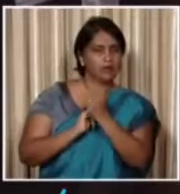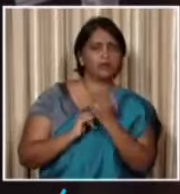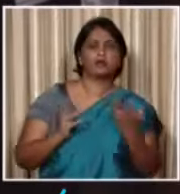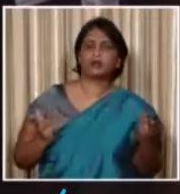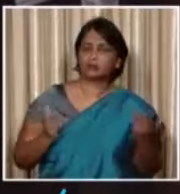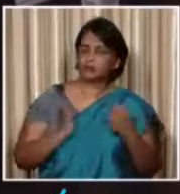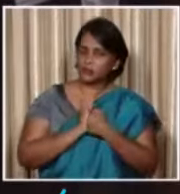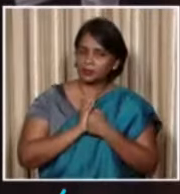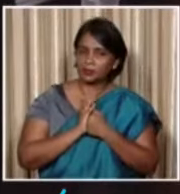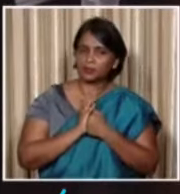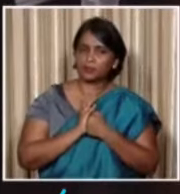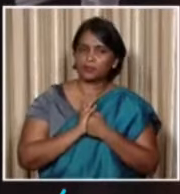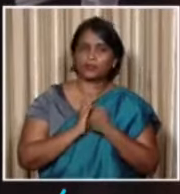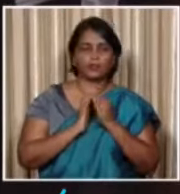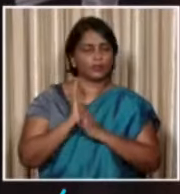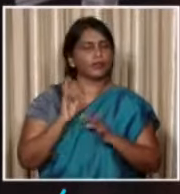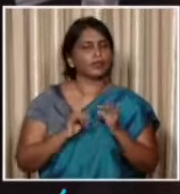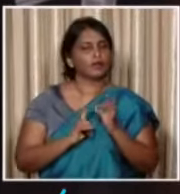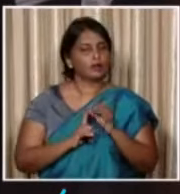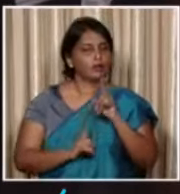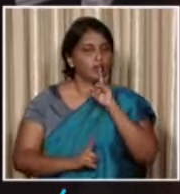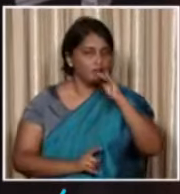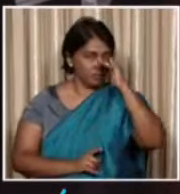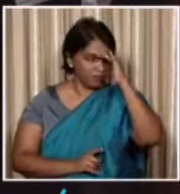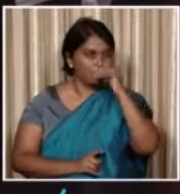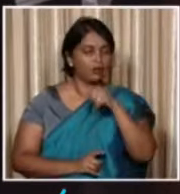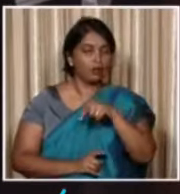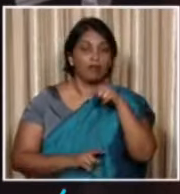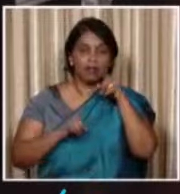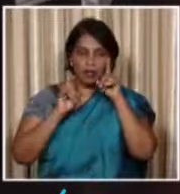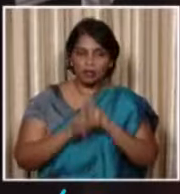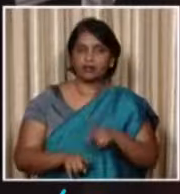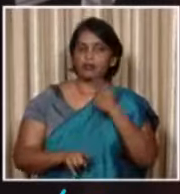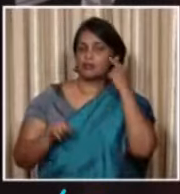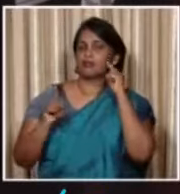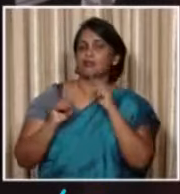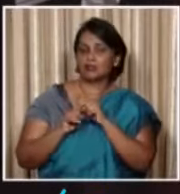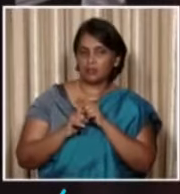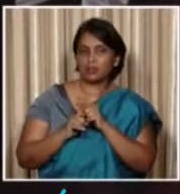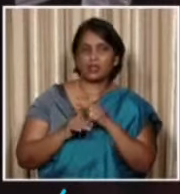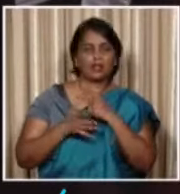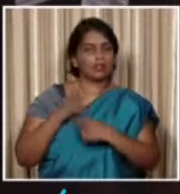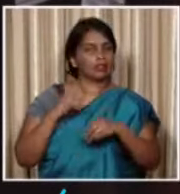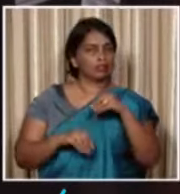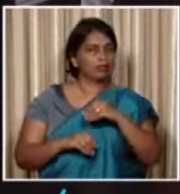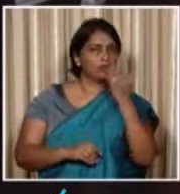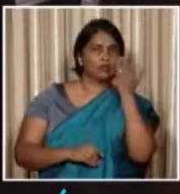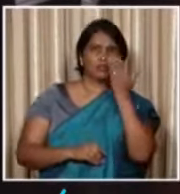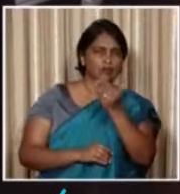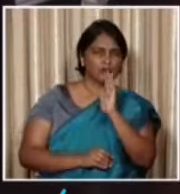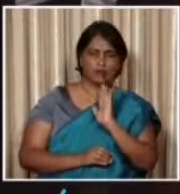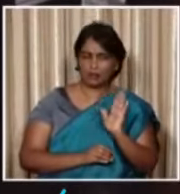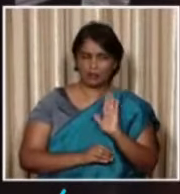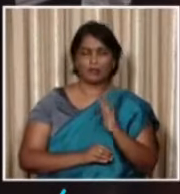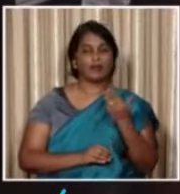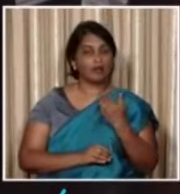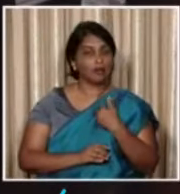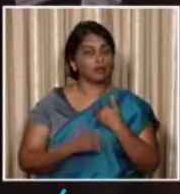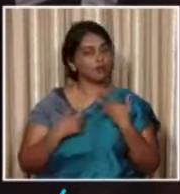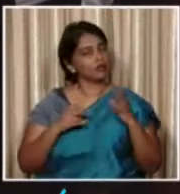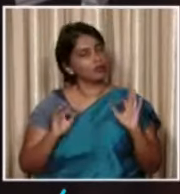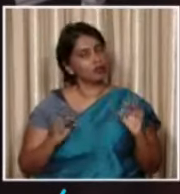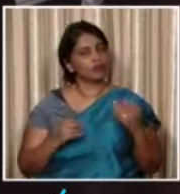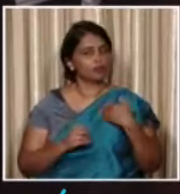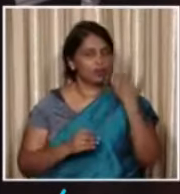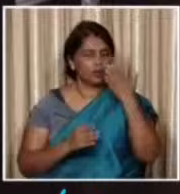ගරු ගරු මන්ත්‍රීතුමනි කථානායකතුමාටත් අද ඒක තමයි එල්ල කරලා තියෙන්නේ දේශපාලන කෝණයෙන් බලන්න එපා අපි ලෑස්ති අපි